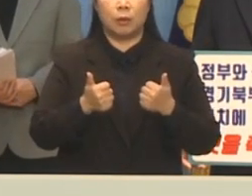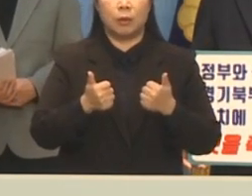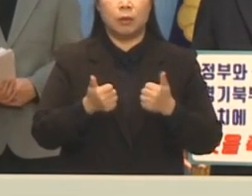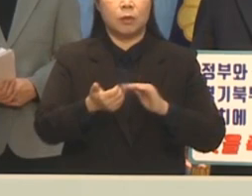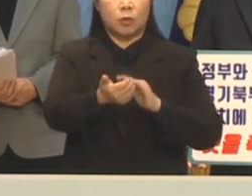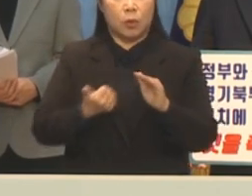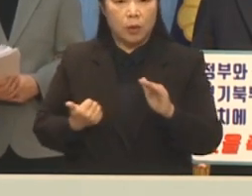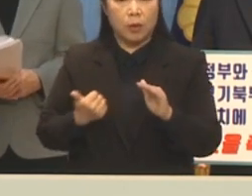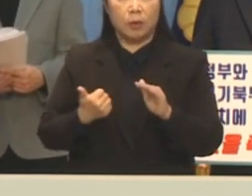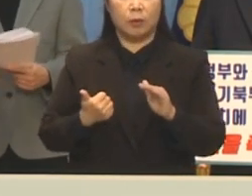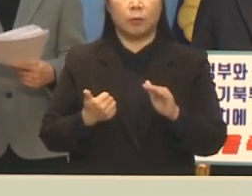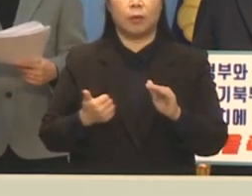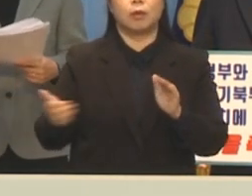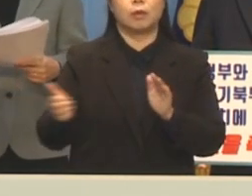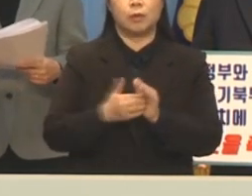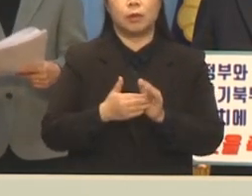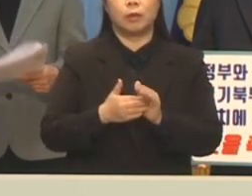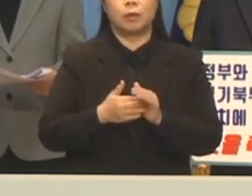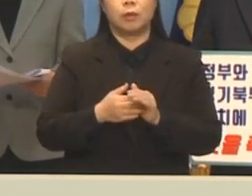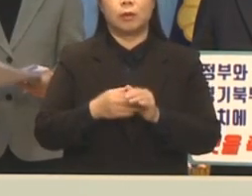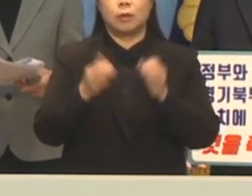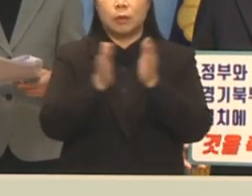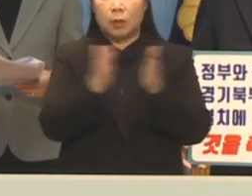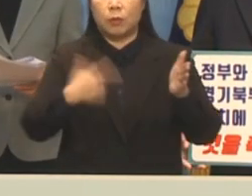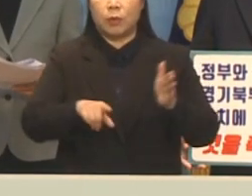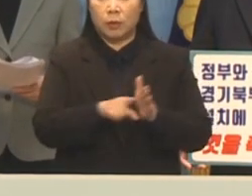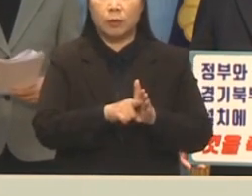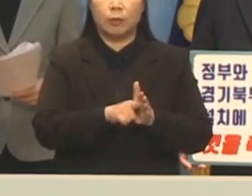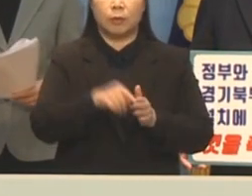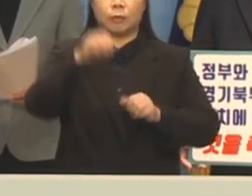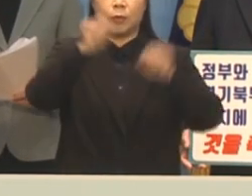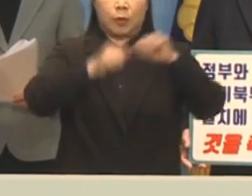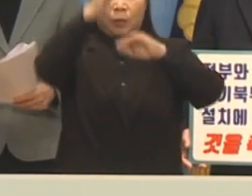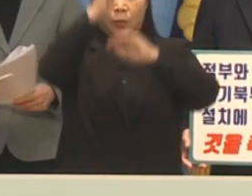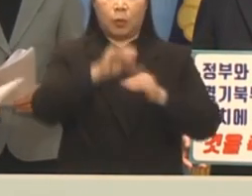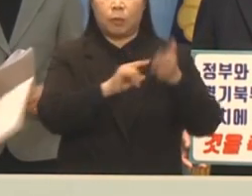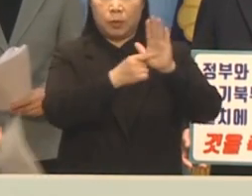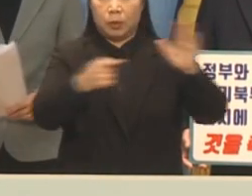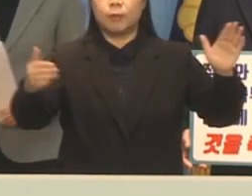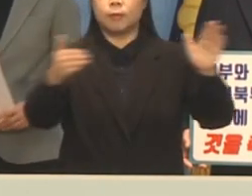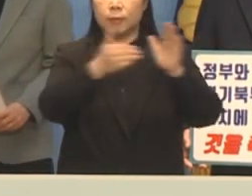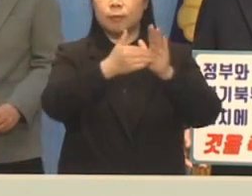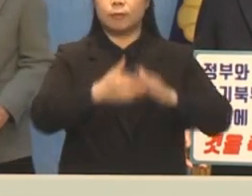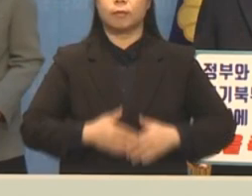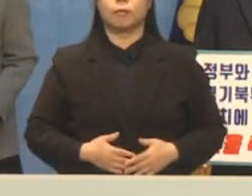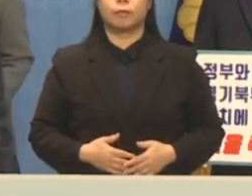출범되기를 염원하면서 이상으로 경과 보고를 마치겠습니다. 고맙습니다.